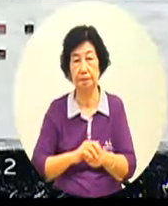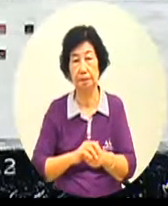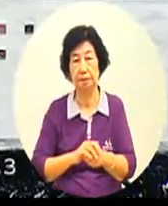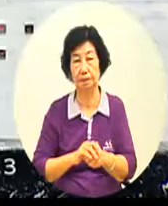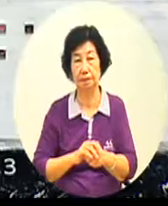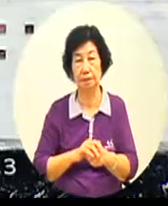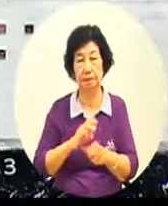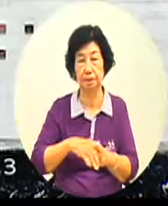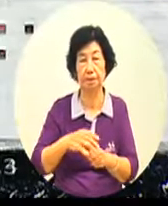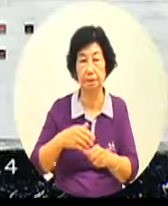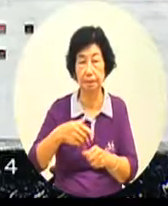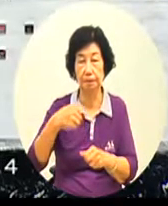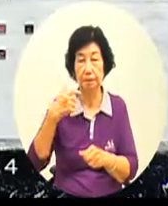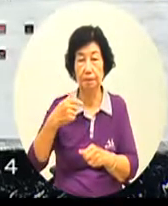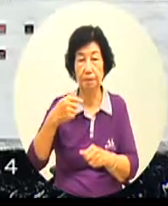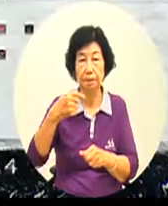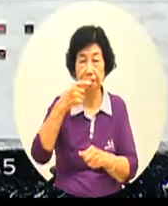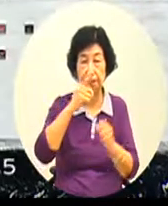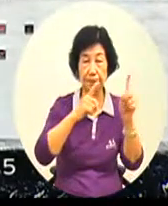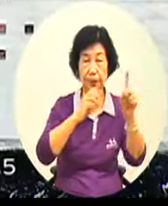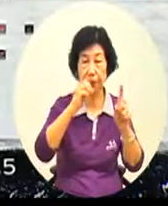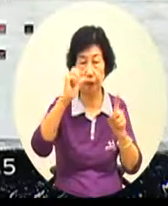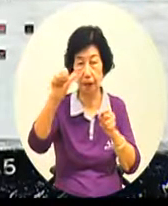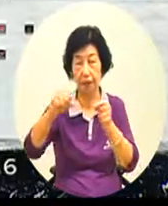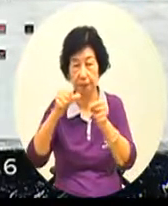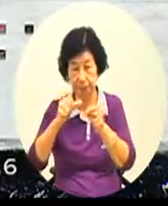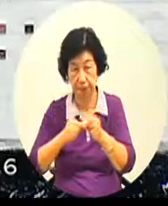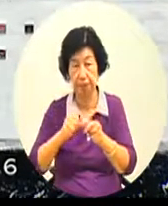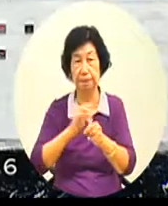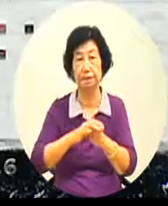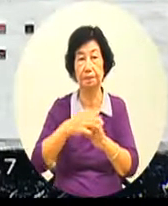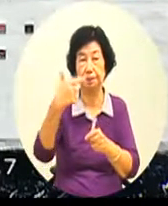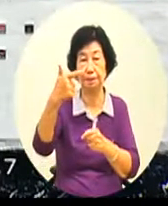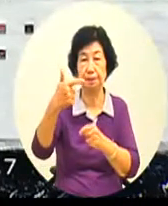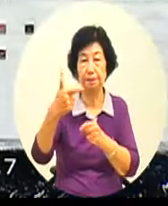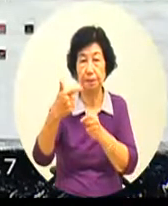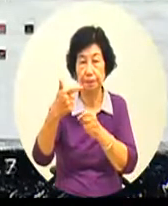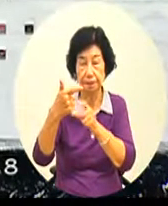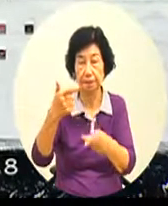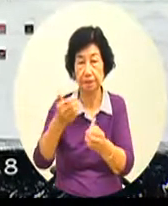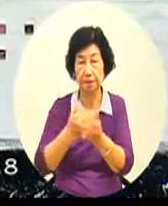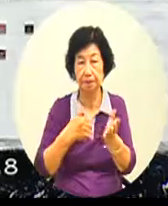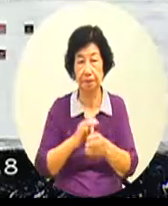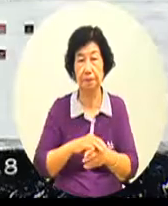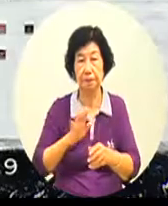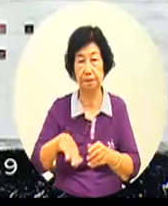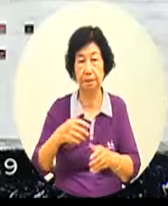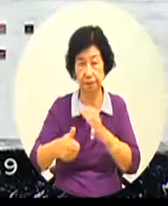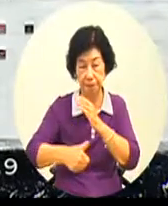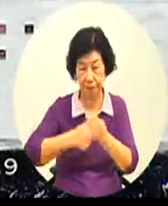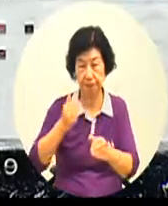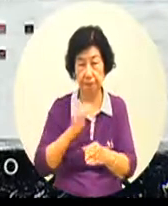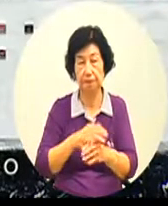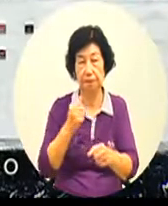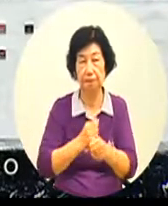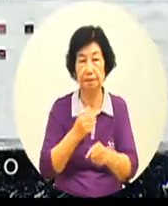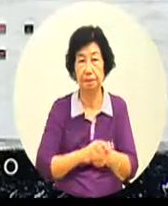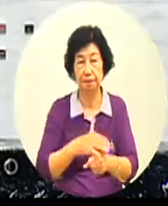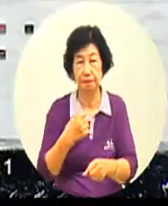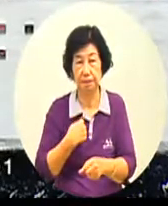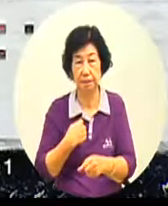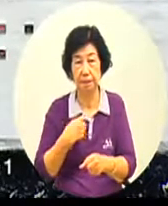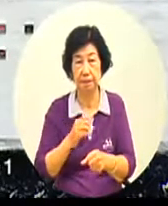上半年度的业务成果报告。那在报告之前，请向各位介绍本局新进的同仁，就是小妹，在下我，